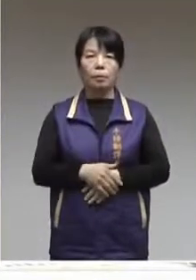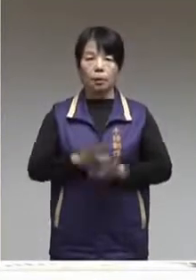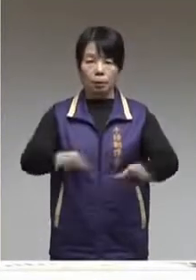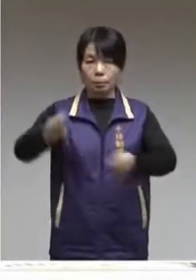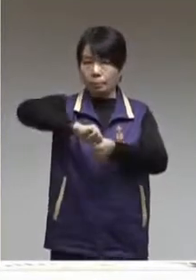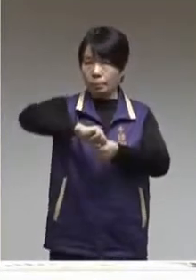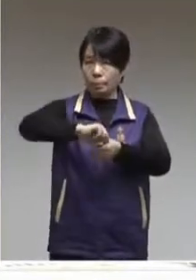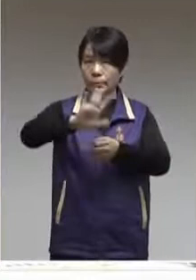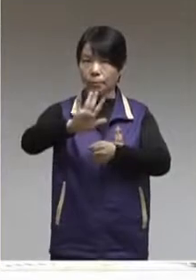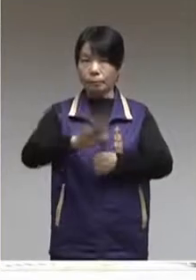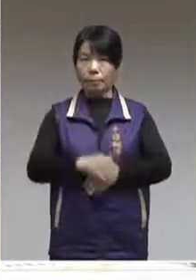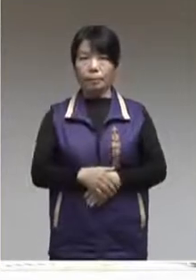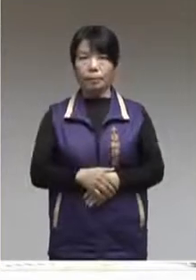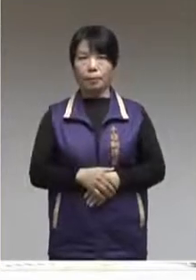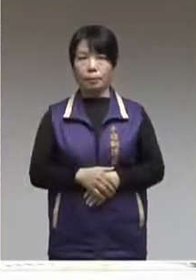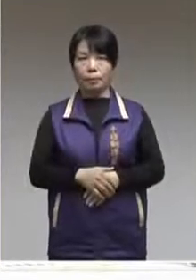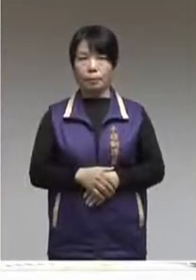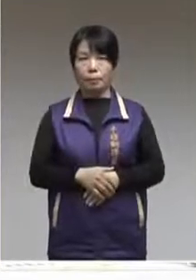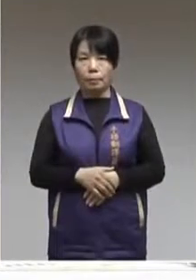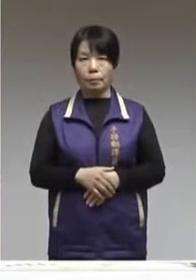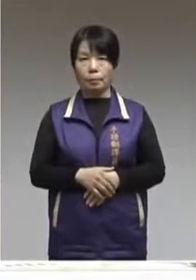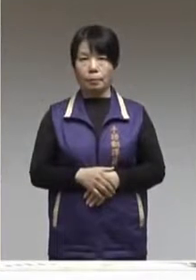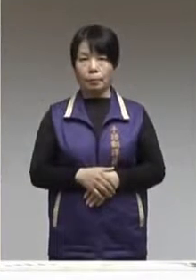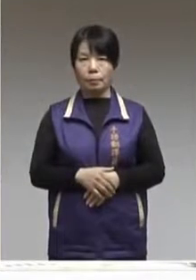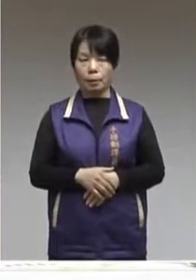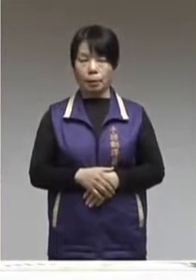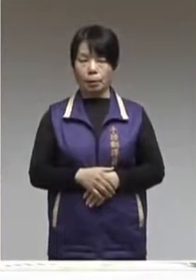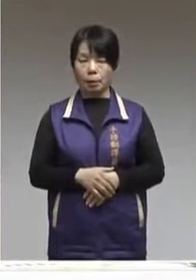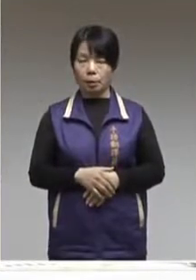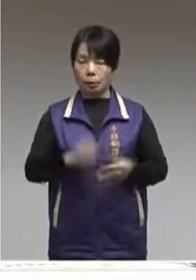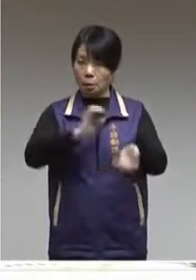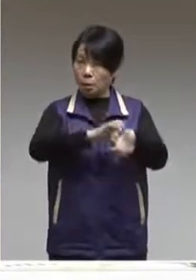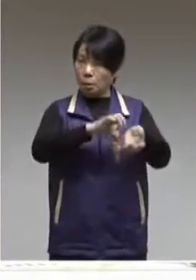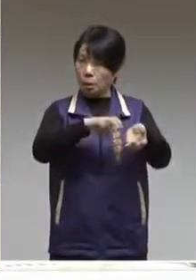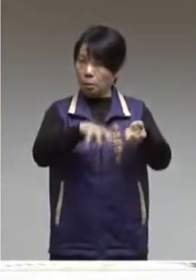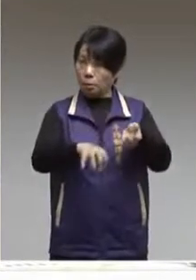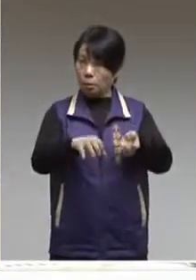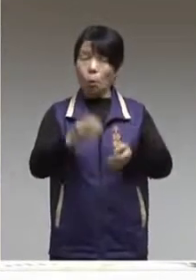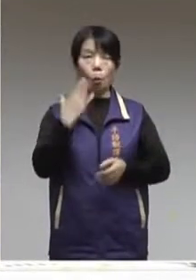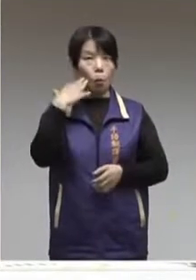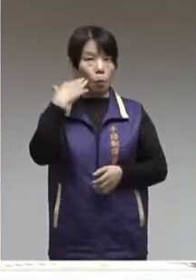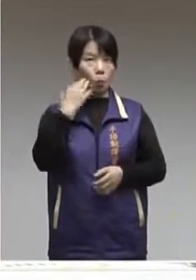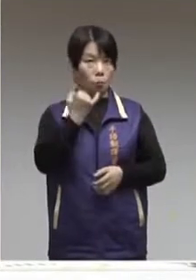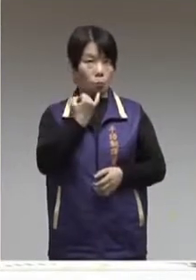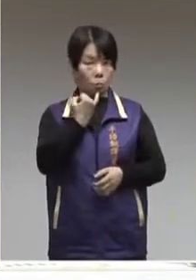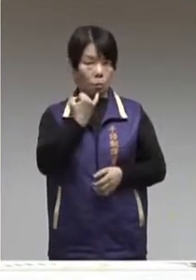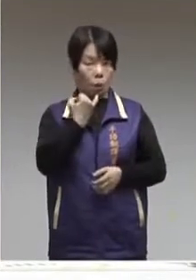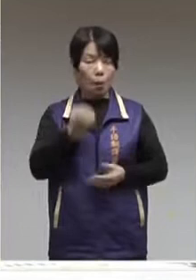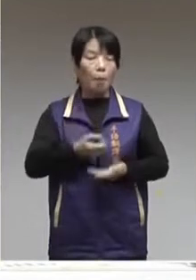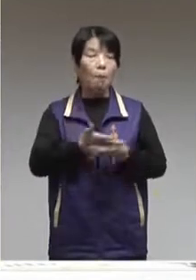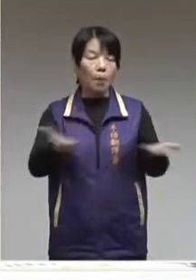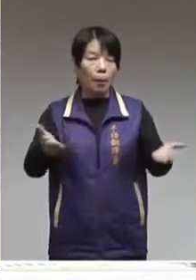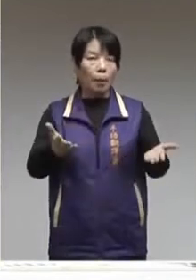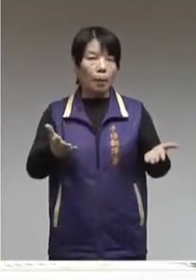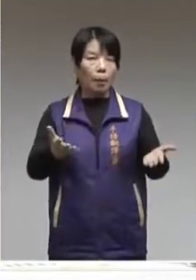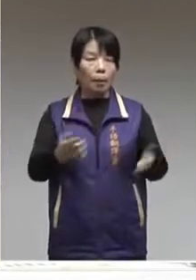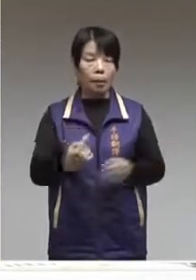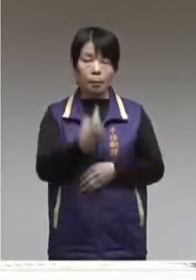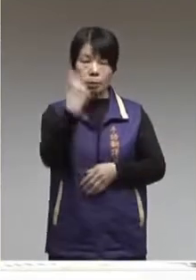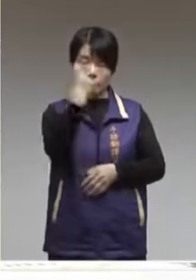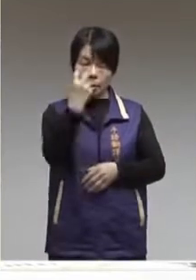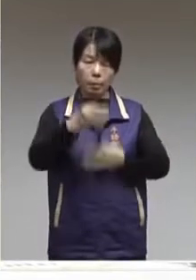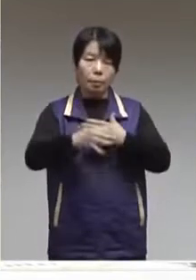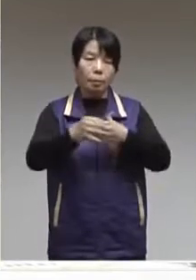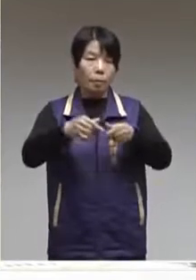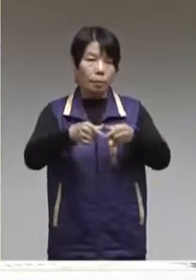码、哦、就是说医院假如、哦、能够发给快筛试剂，那